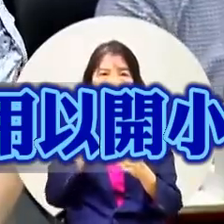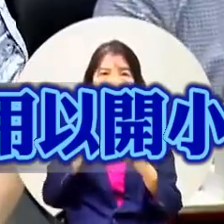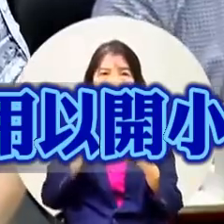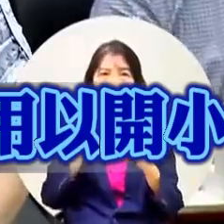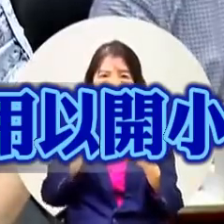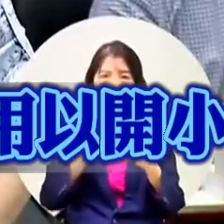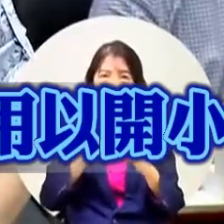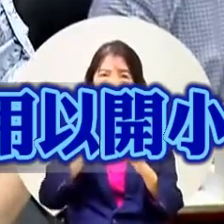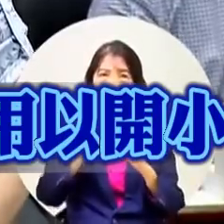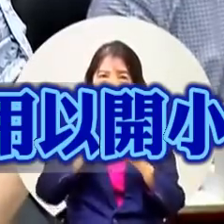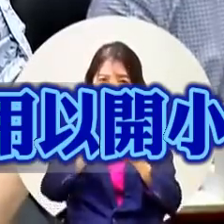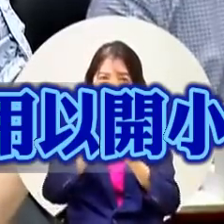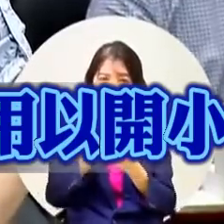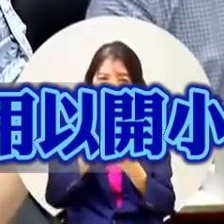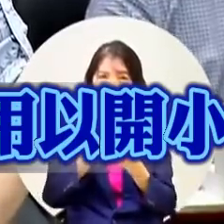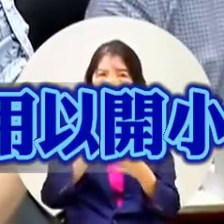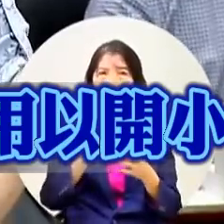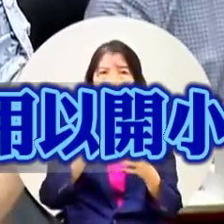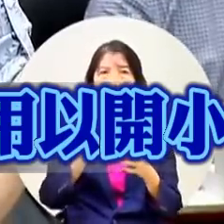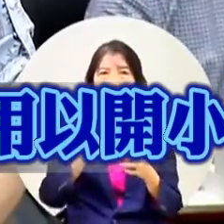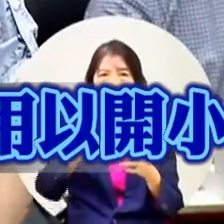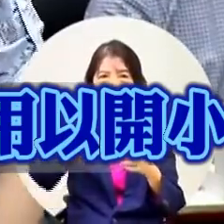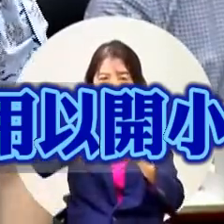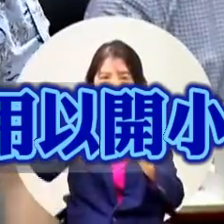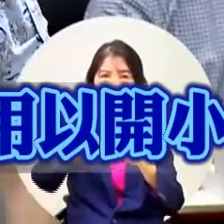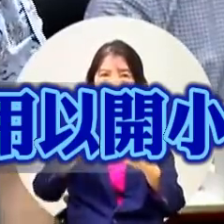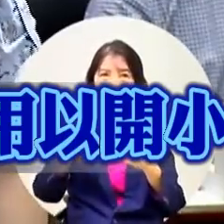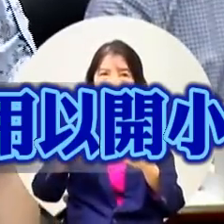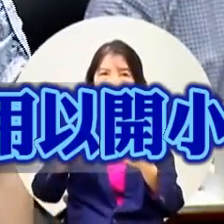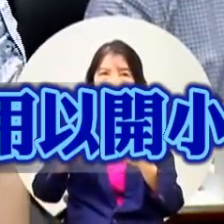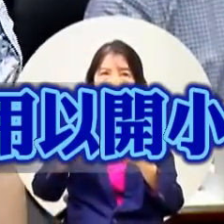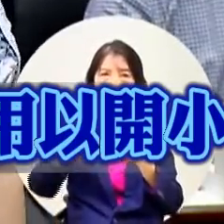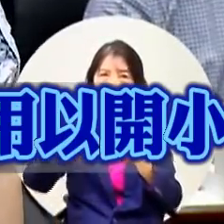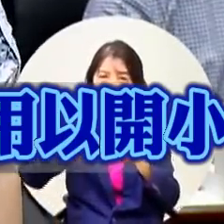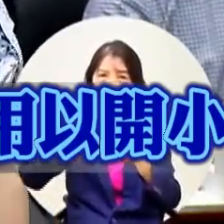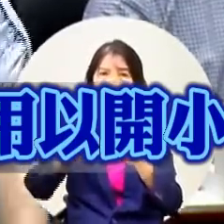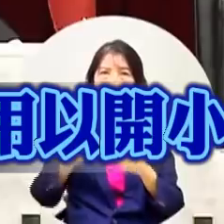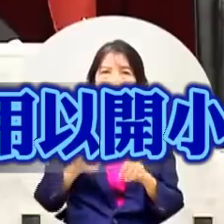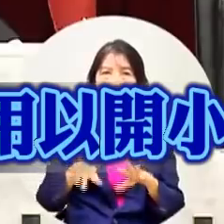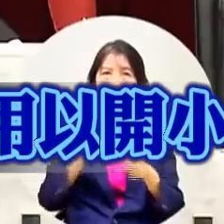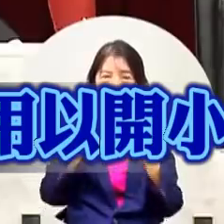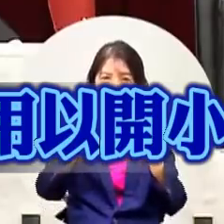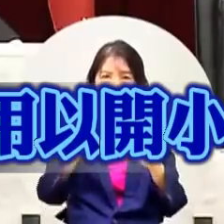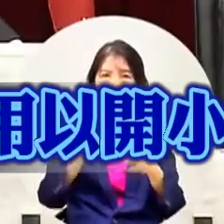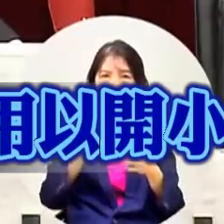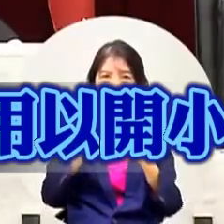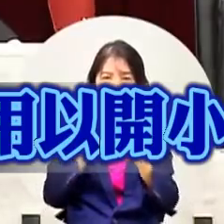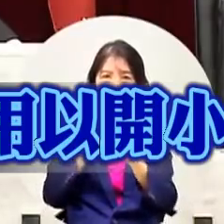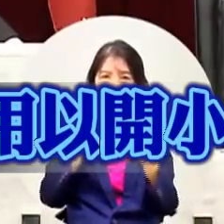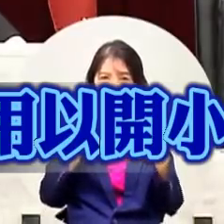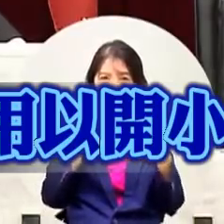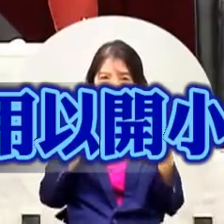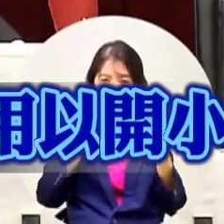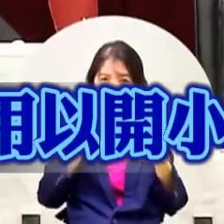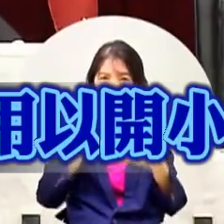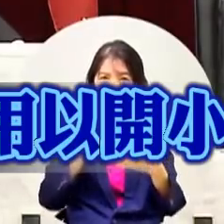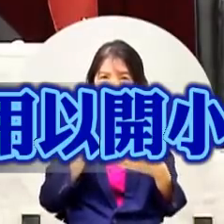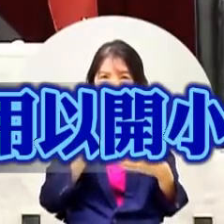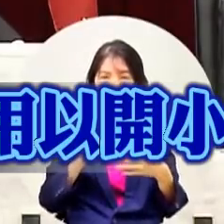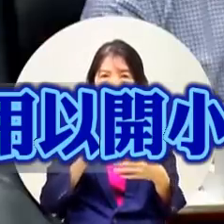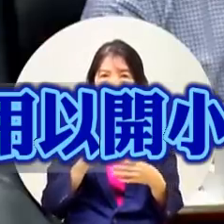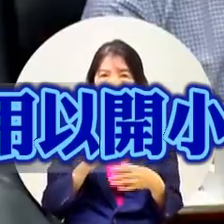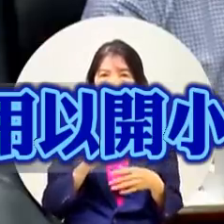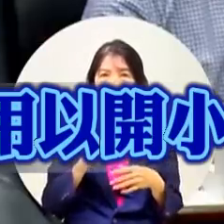增加一分半钟。刚刚是 好，你今天的老前辈了的啊，针对问题啊，出台的议员啊。 议长，